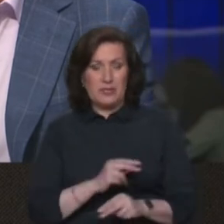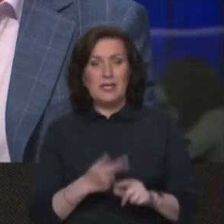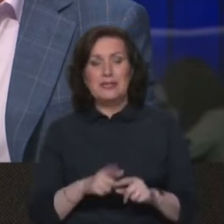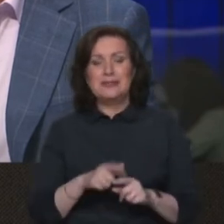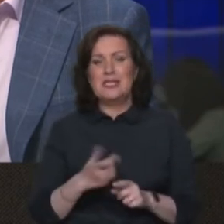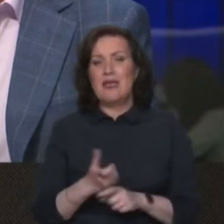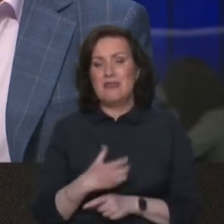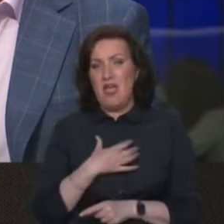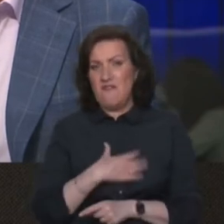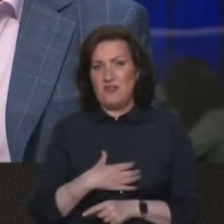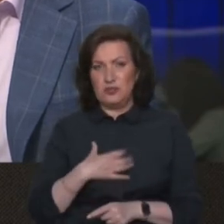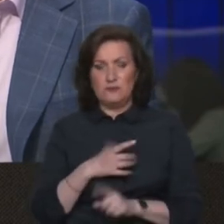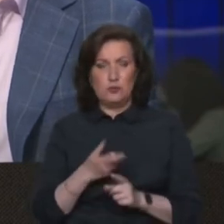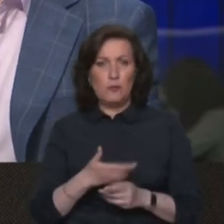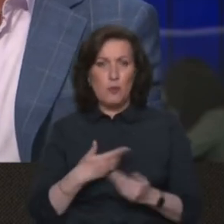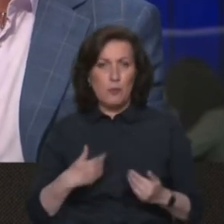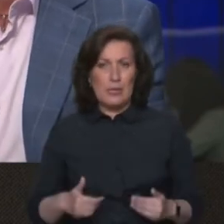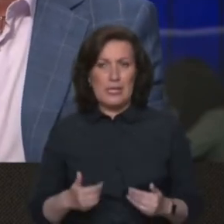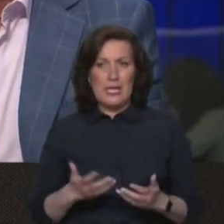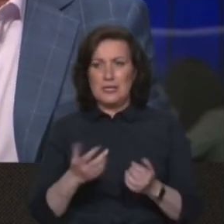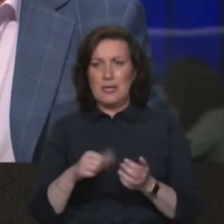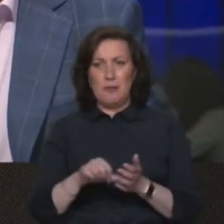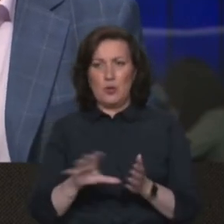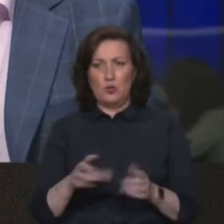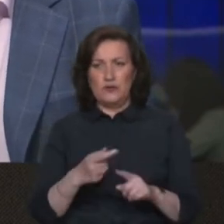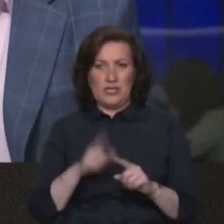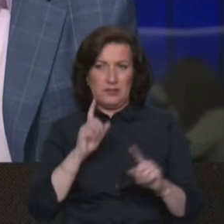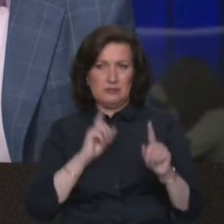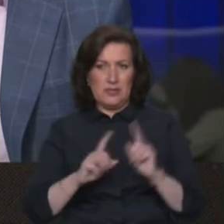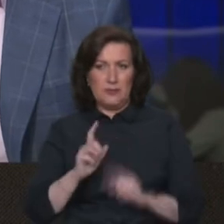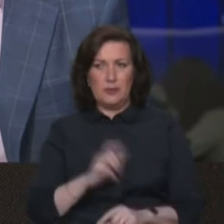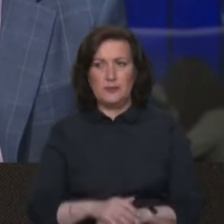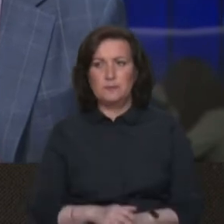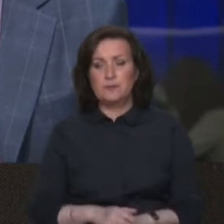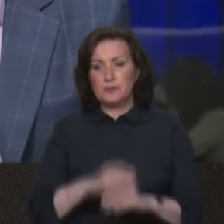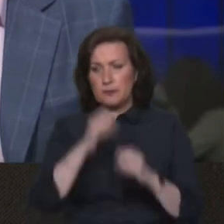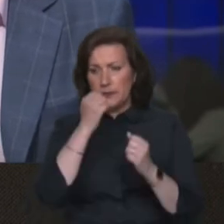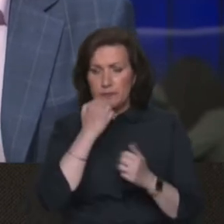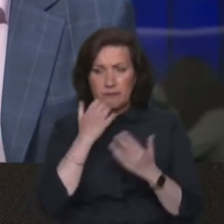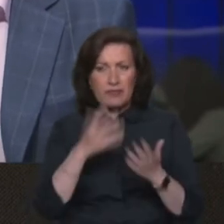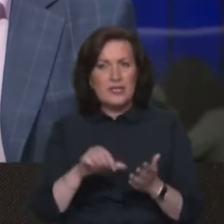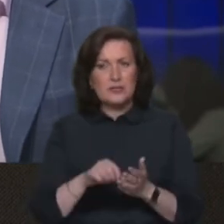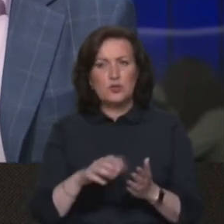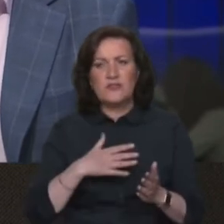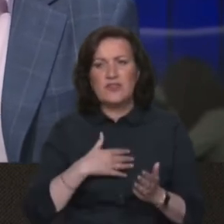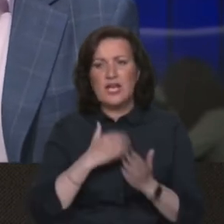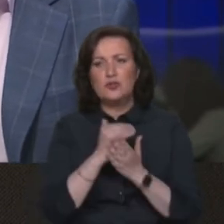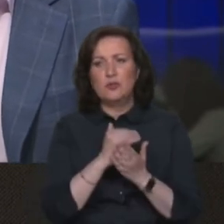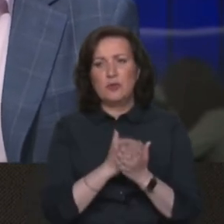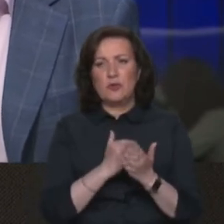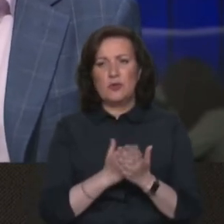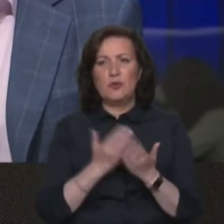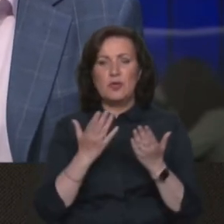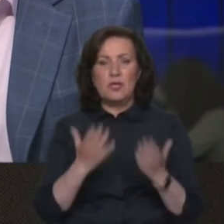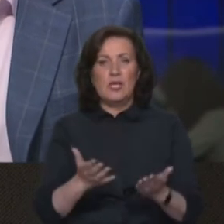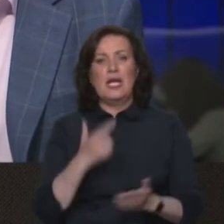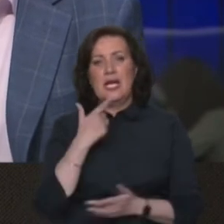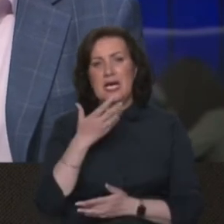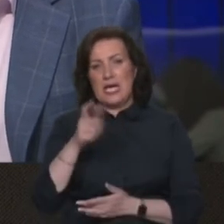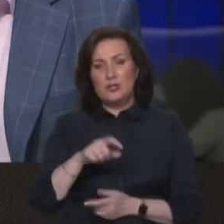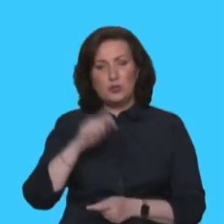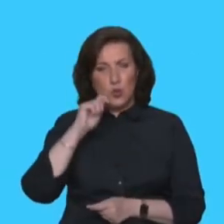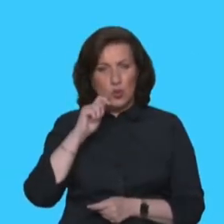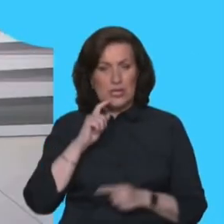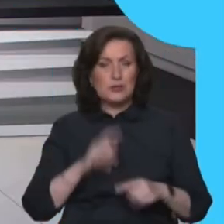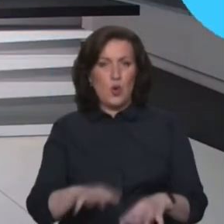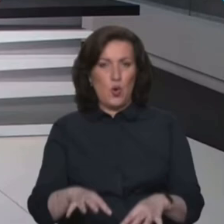Це є найважливіше, чому ми беремо участь в таким саміті. Дякую вам за участь в нашій програмі. Андрій Добрянський, речник